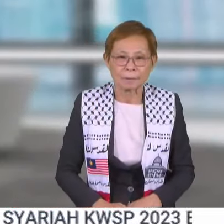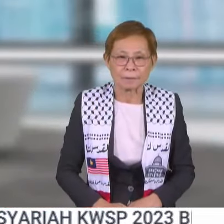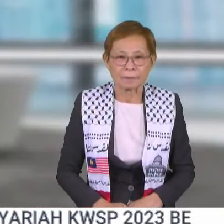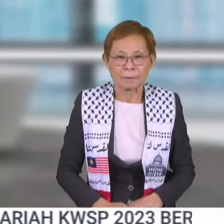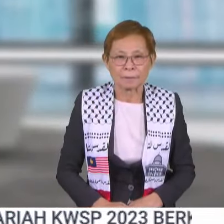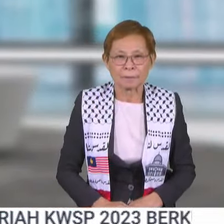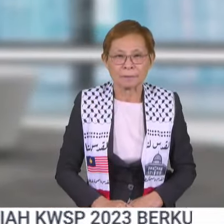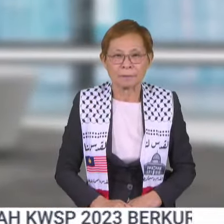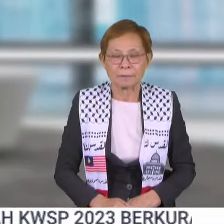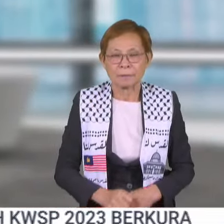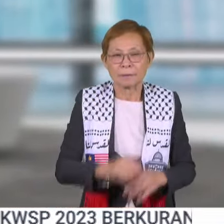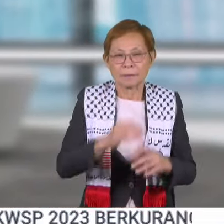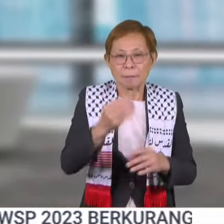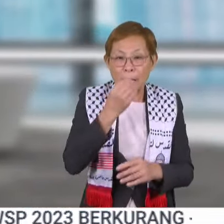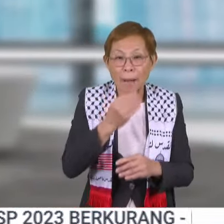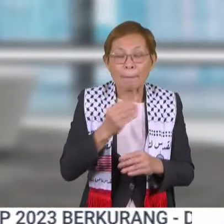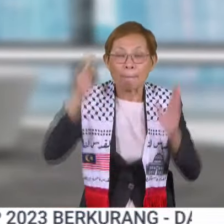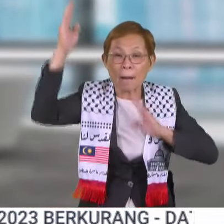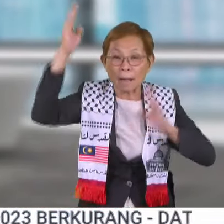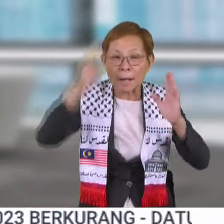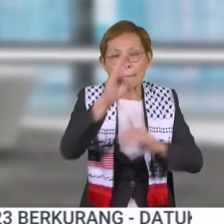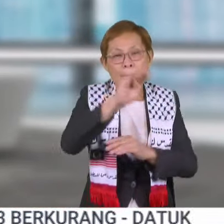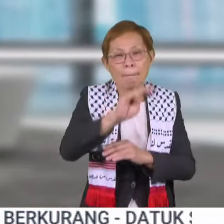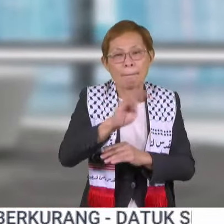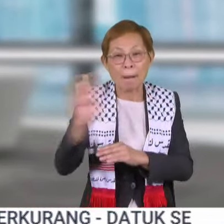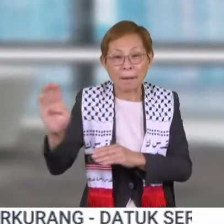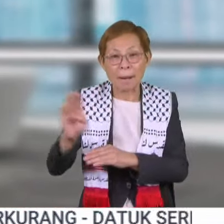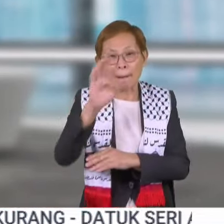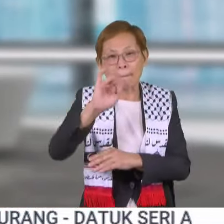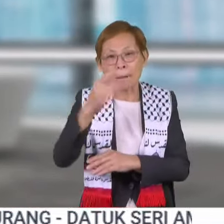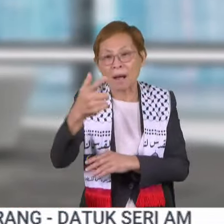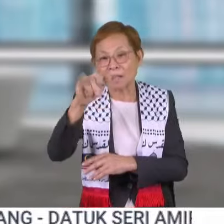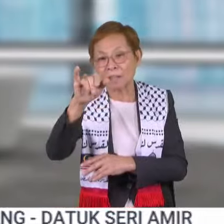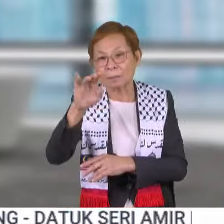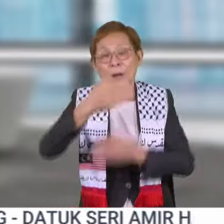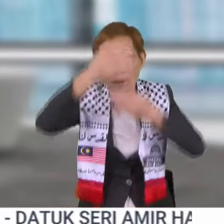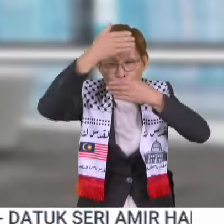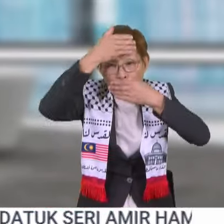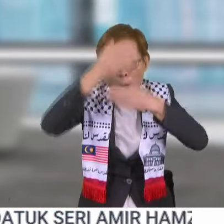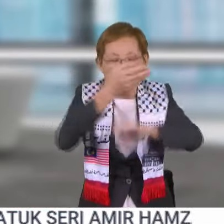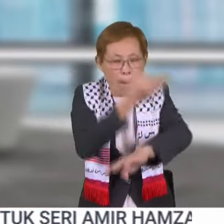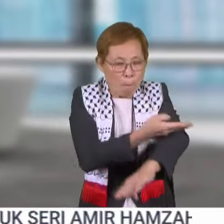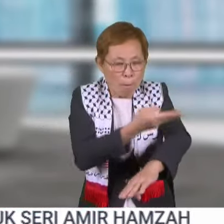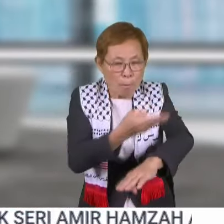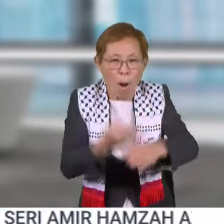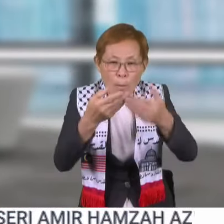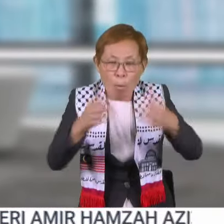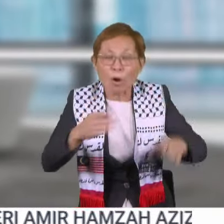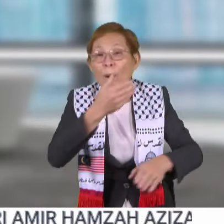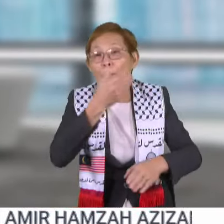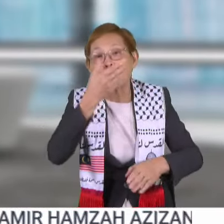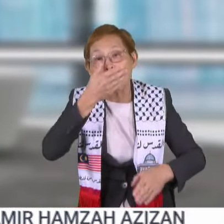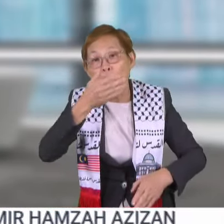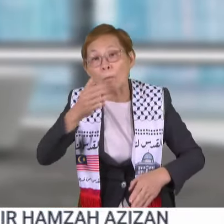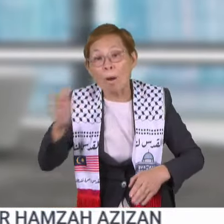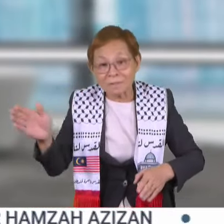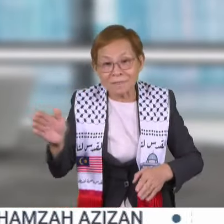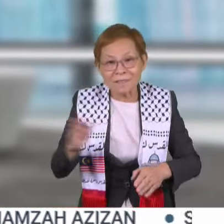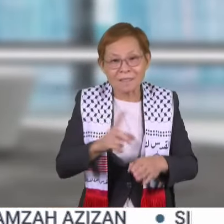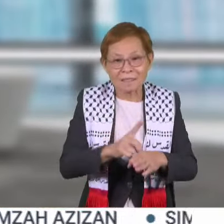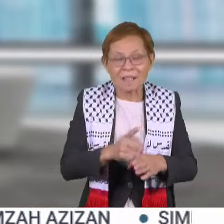Kedah Malaysia Barat Maghribi jepun dan Cina itu tarikan bufet berbuka puasa ditawarkan maharajan